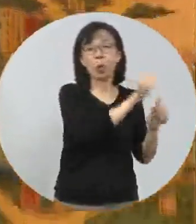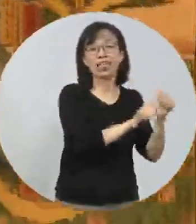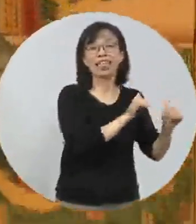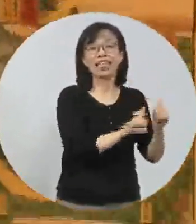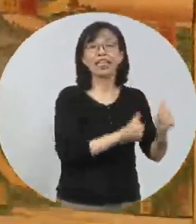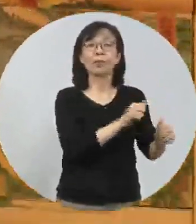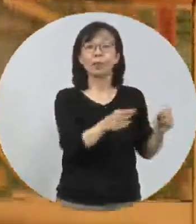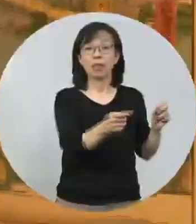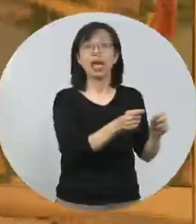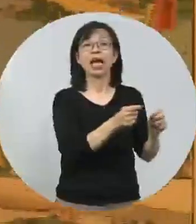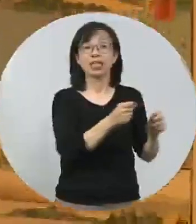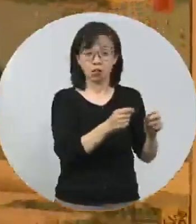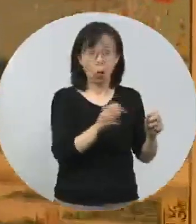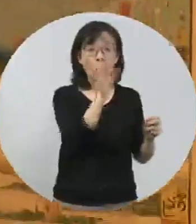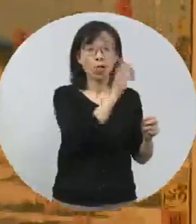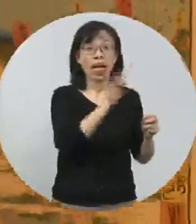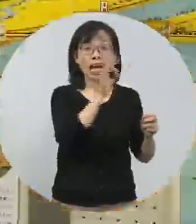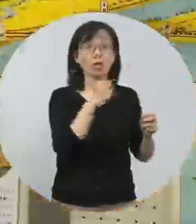示。